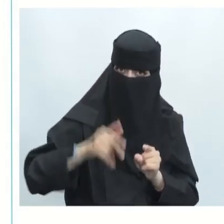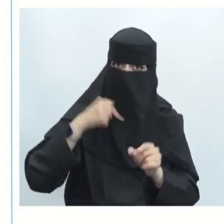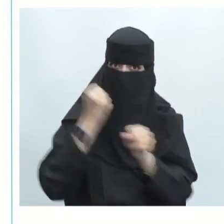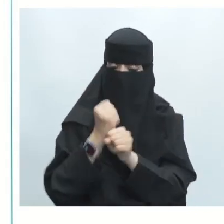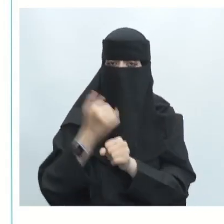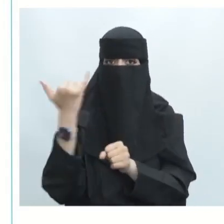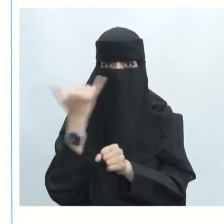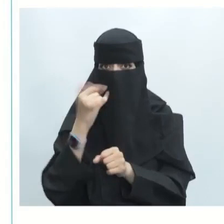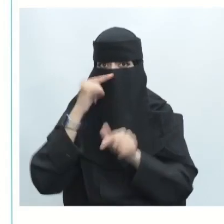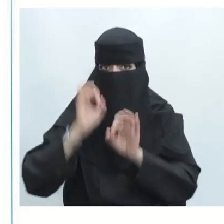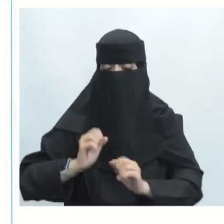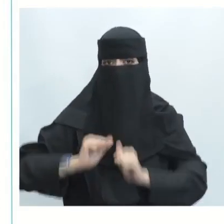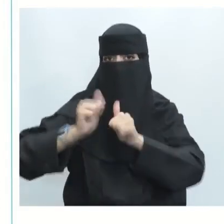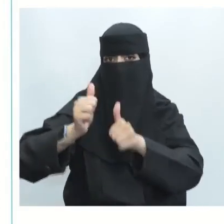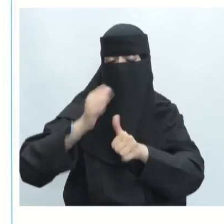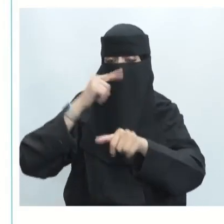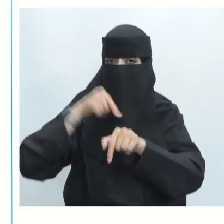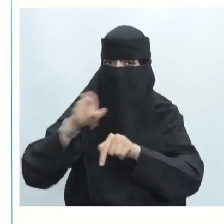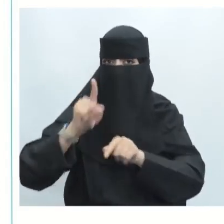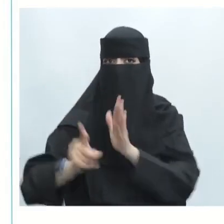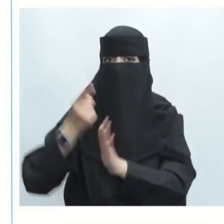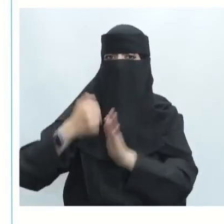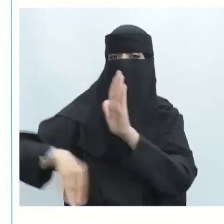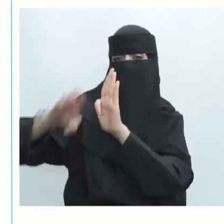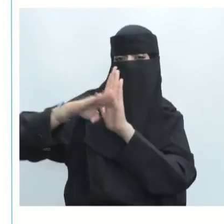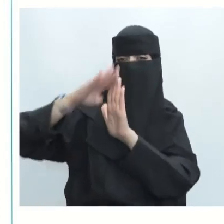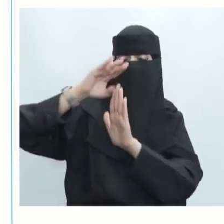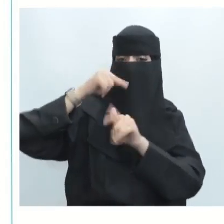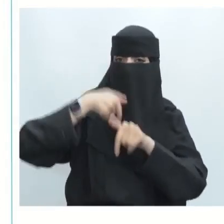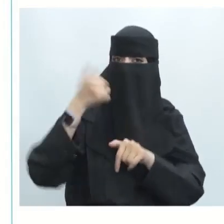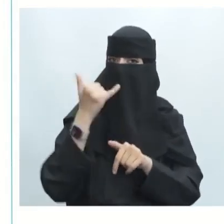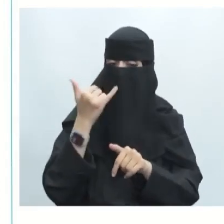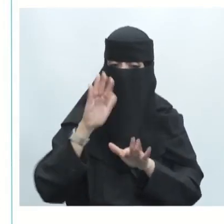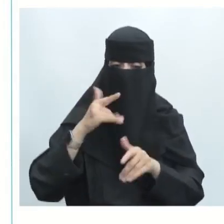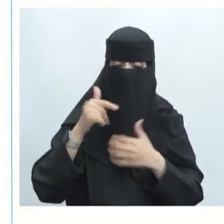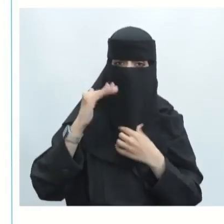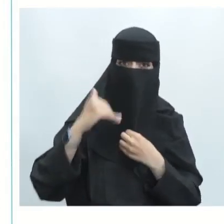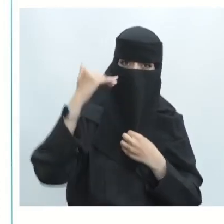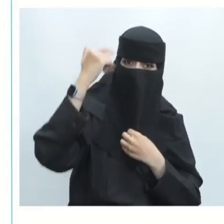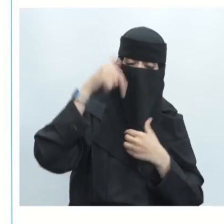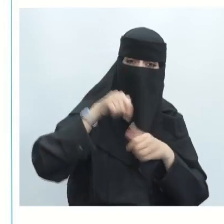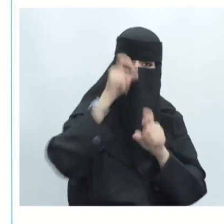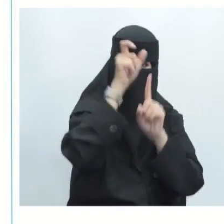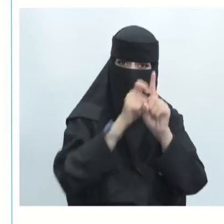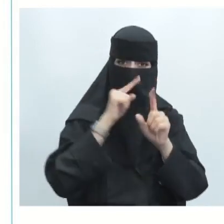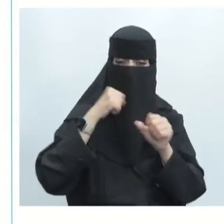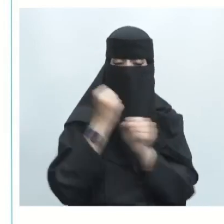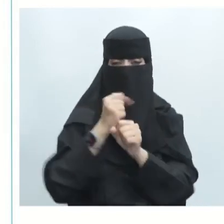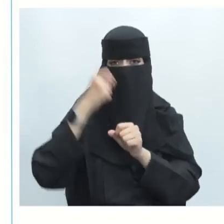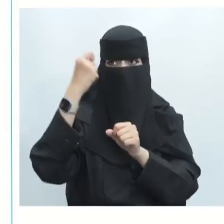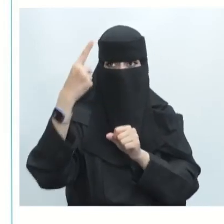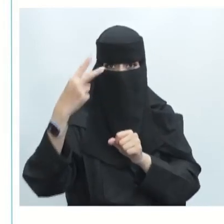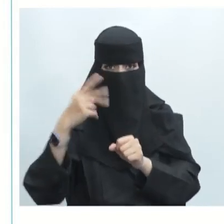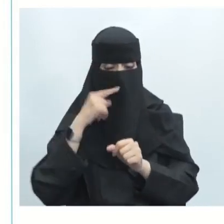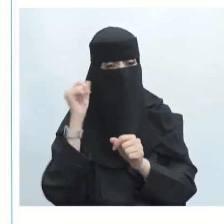ذكرنا مهام واولويات اذا لابد ان نرتبها بناء على الاهميه وبالتالي الموظفين يؤدونها بناء على هذه